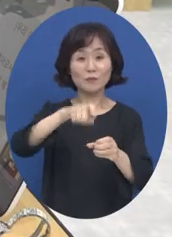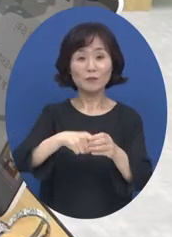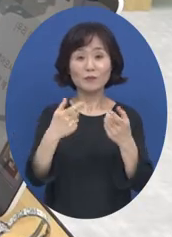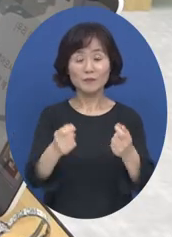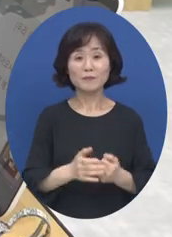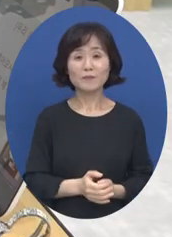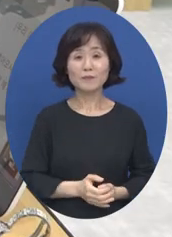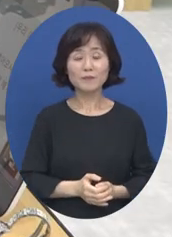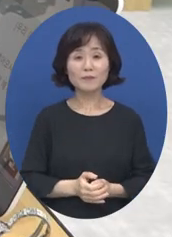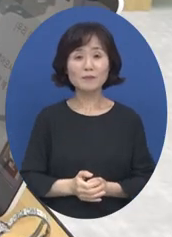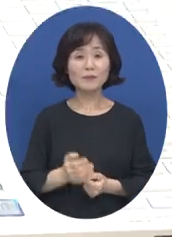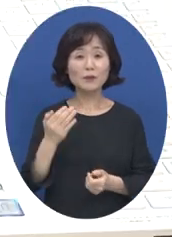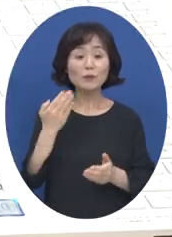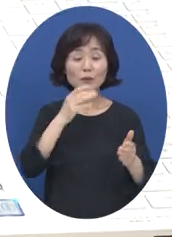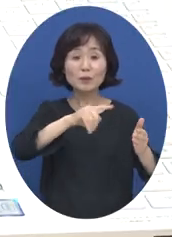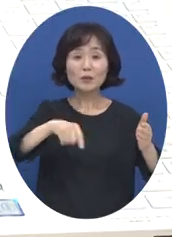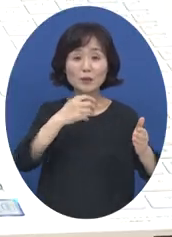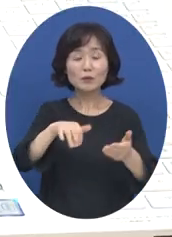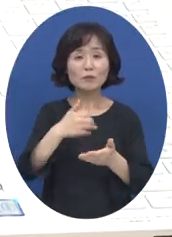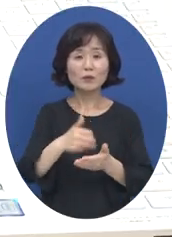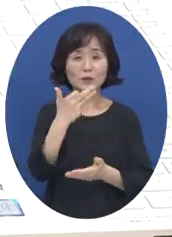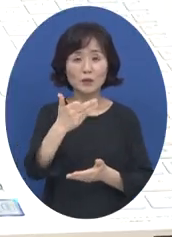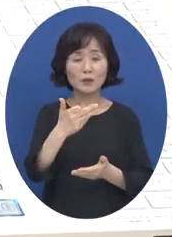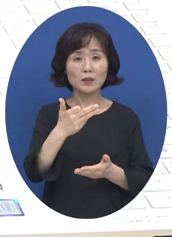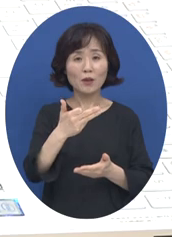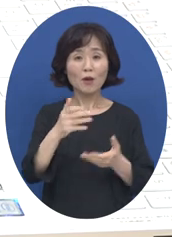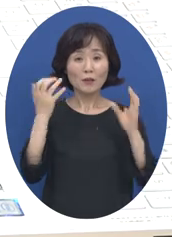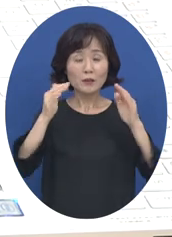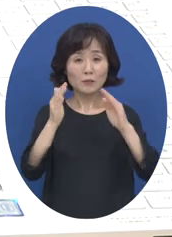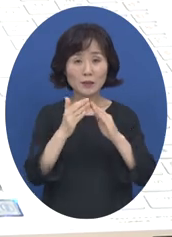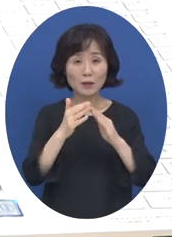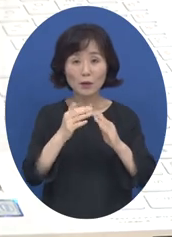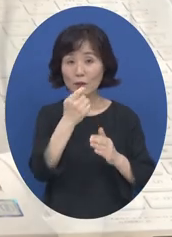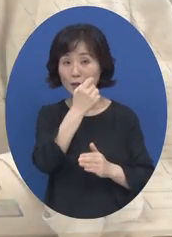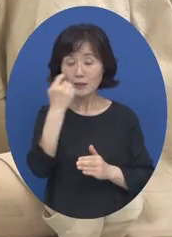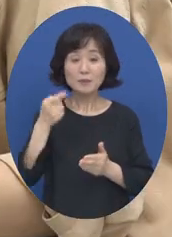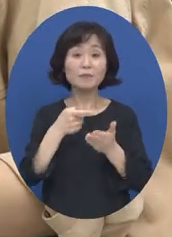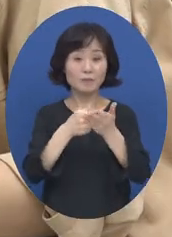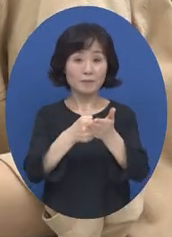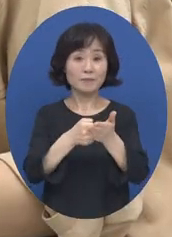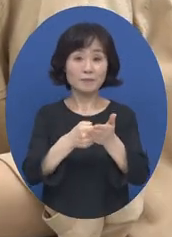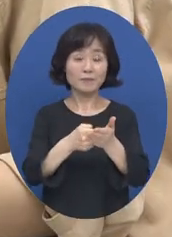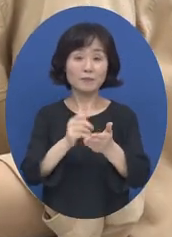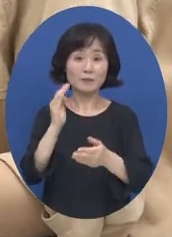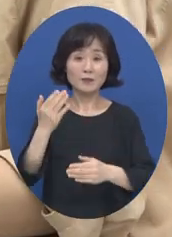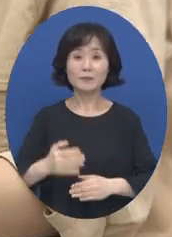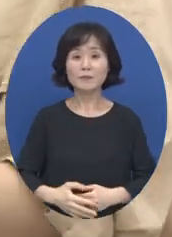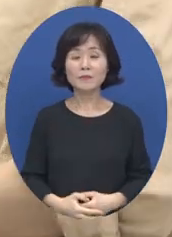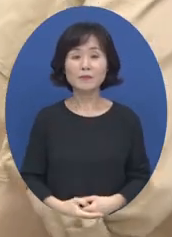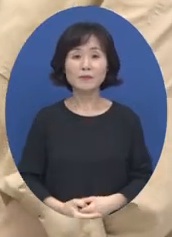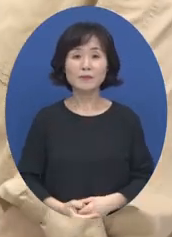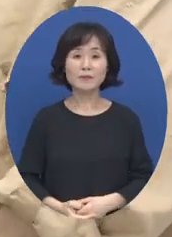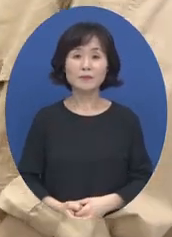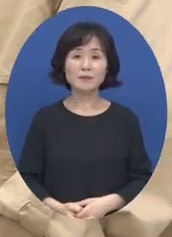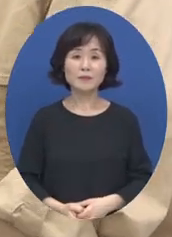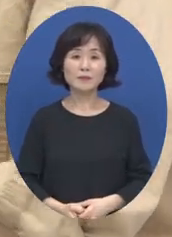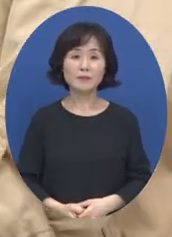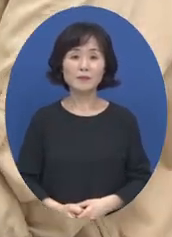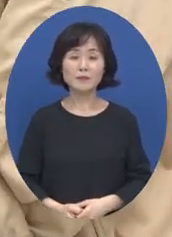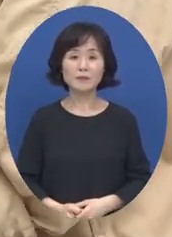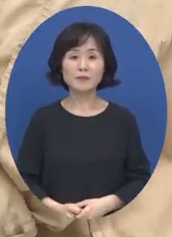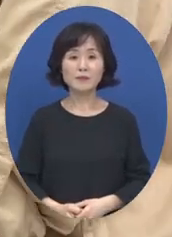신청은 도내 18개 교육 대상 어린이집에서 일정을 확인한 후 하면 됩니다. 경기 CCTV 최창순입니다.